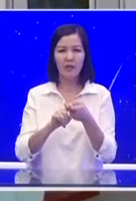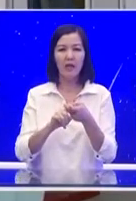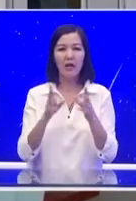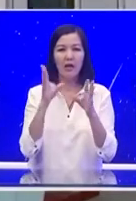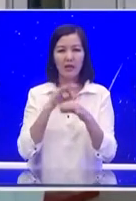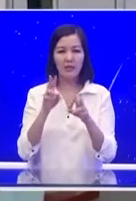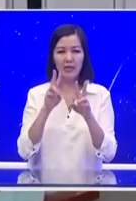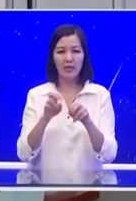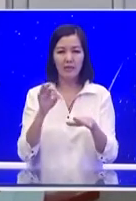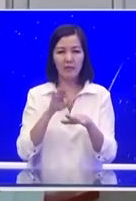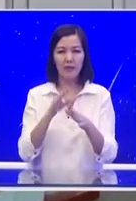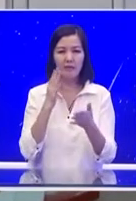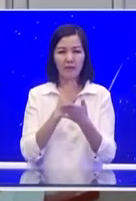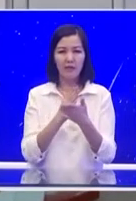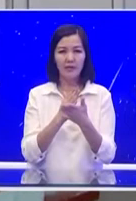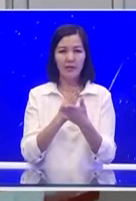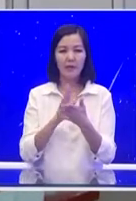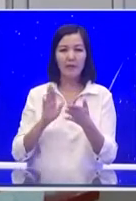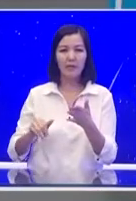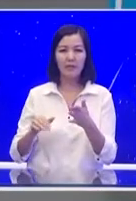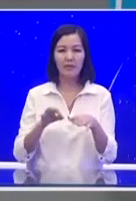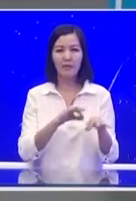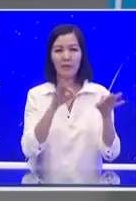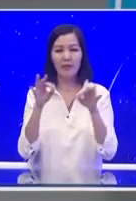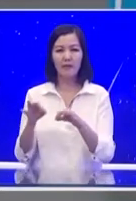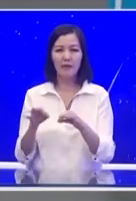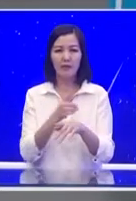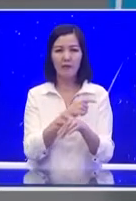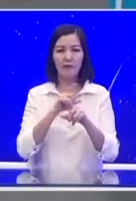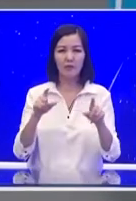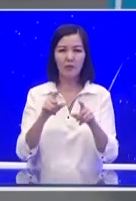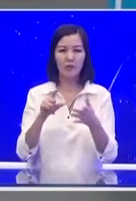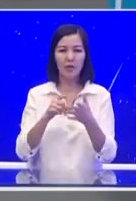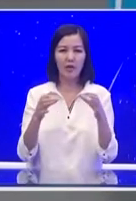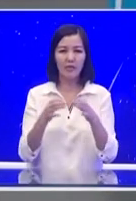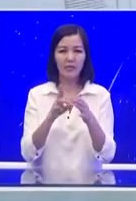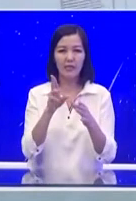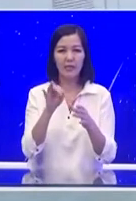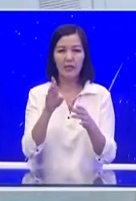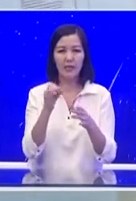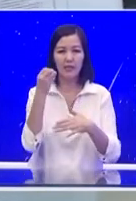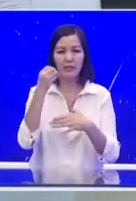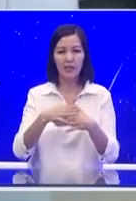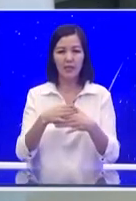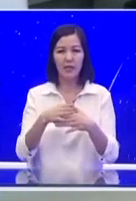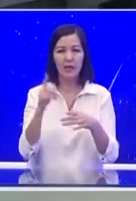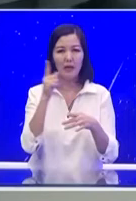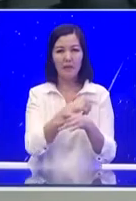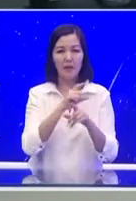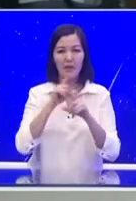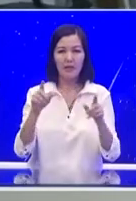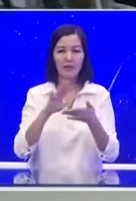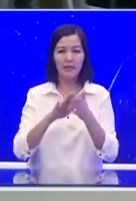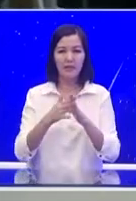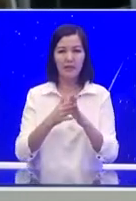Анализы подтвердили заболевание, после чего пациентка переведена в инфекционное отделение Карасайской центральной районной больницы. Состояние